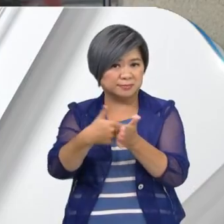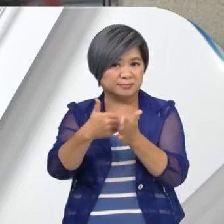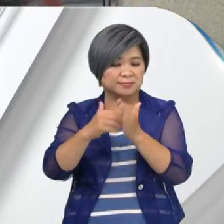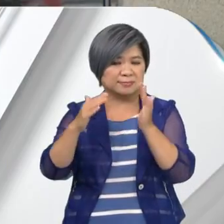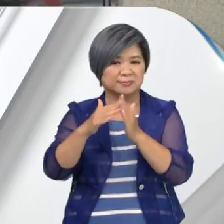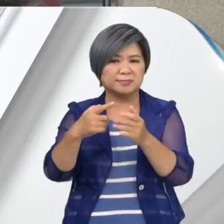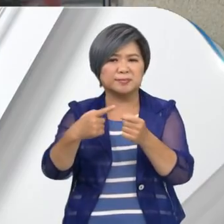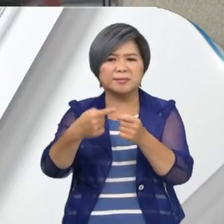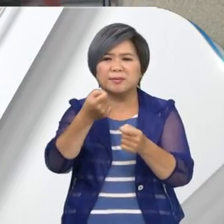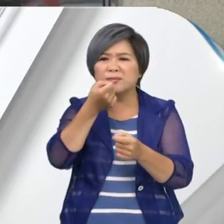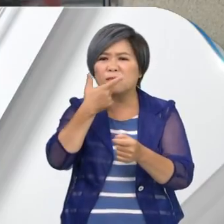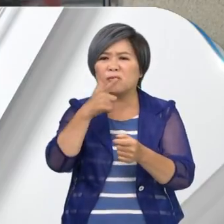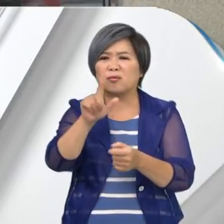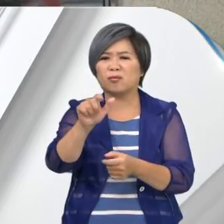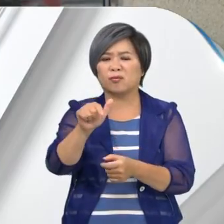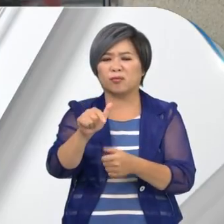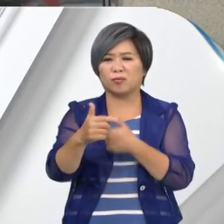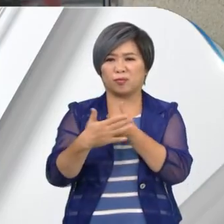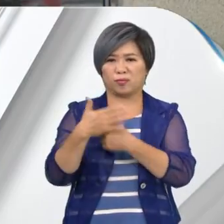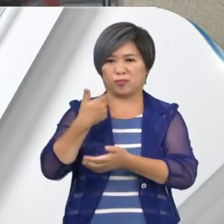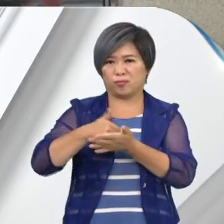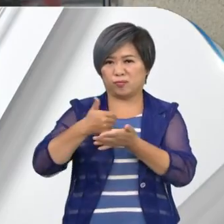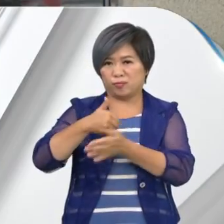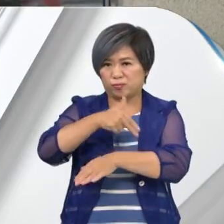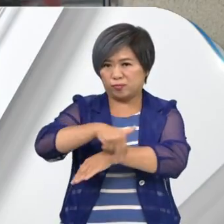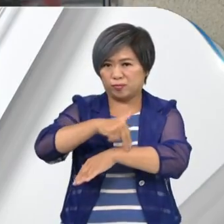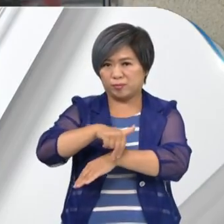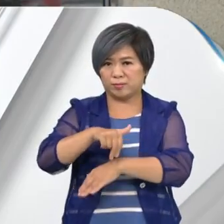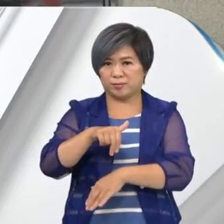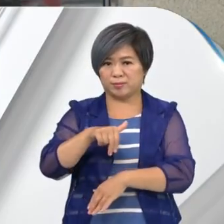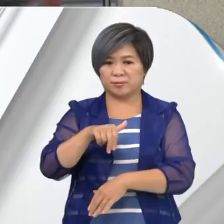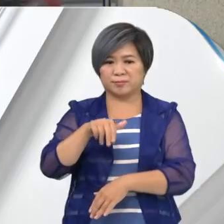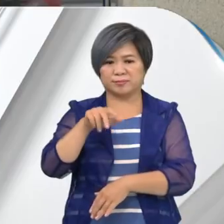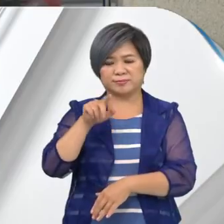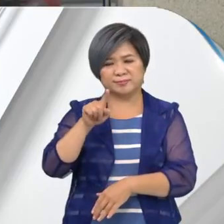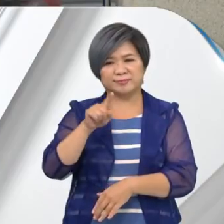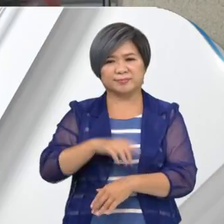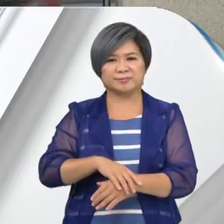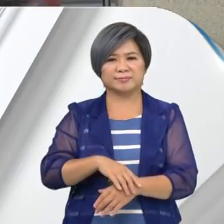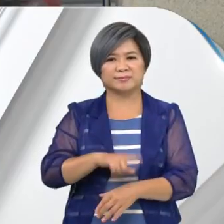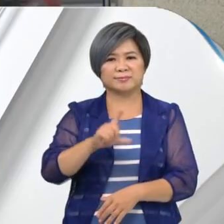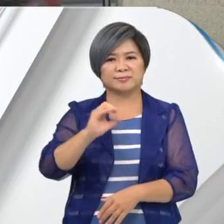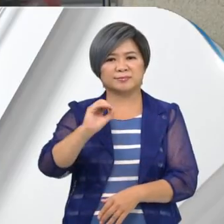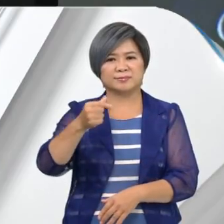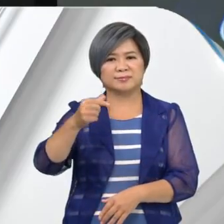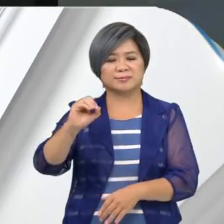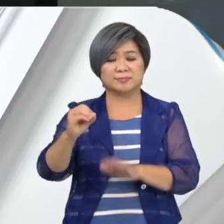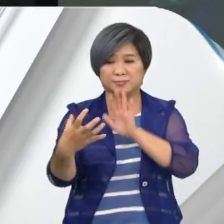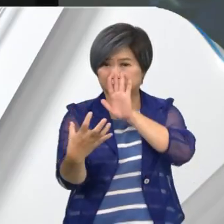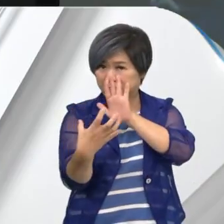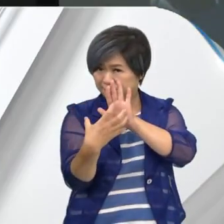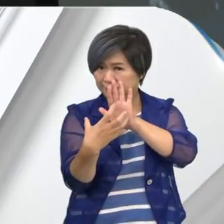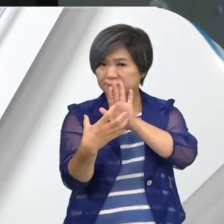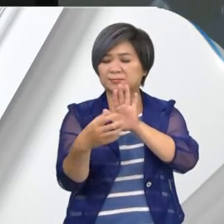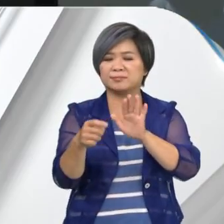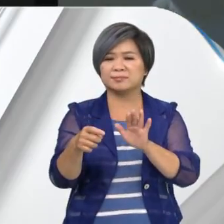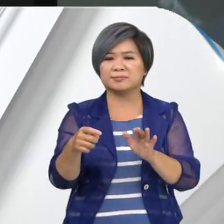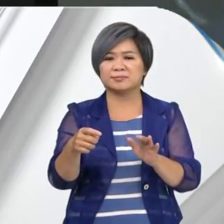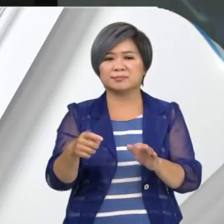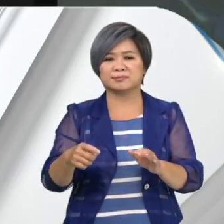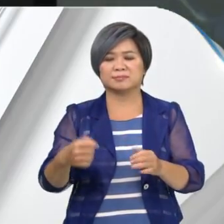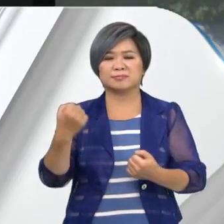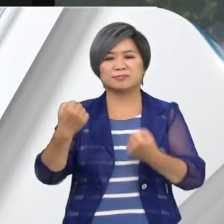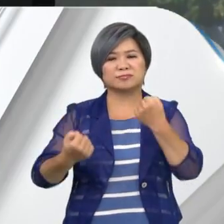豆老师帮我们绘制的一个算是一个 logo 形象的 logo， 让所有的用路